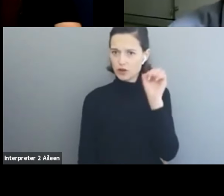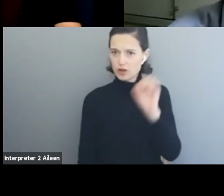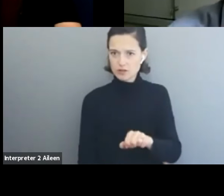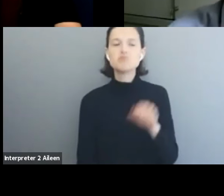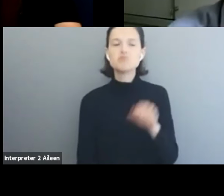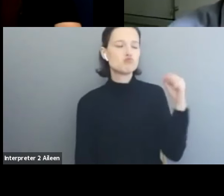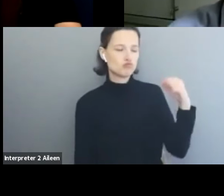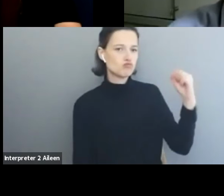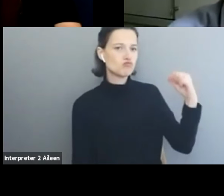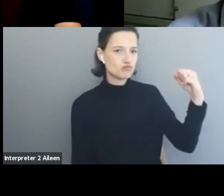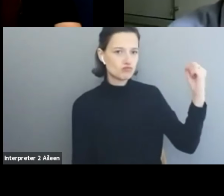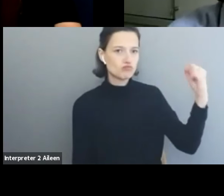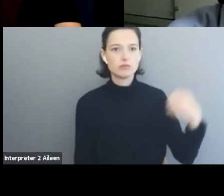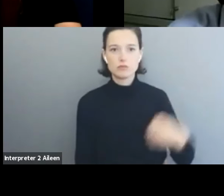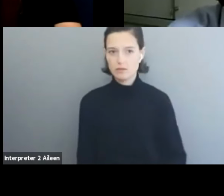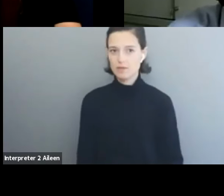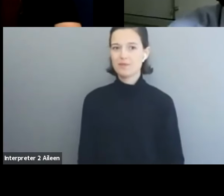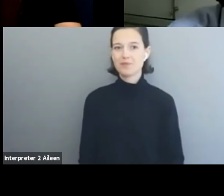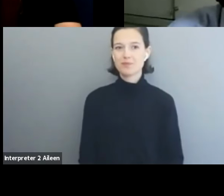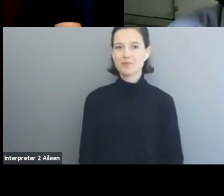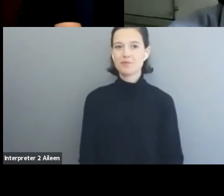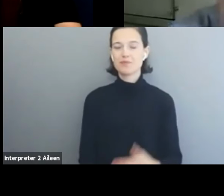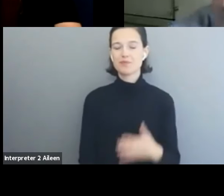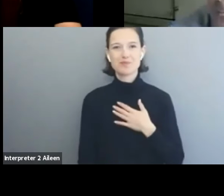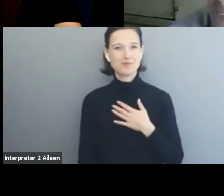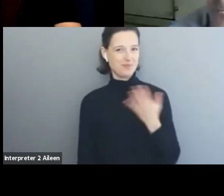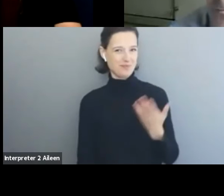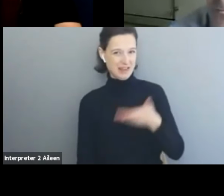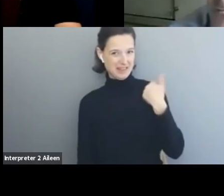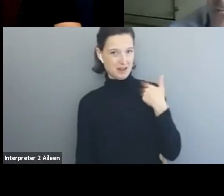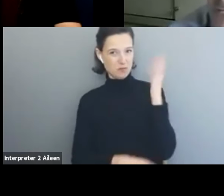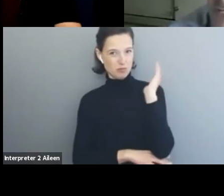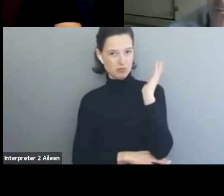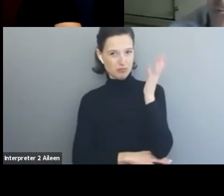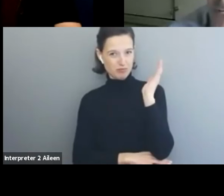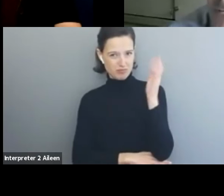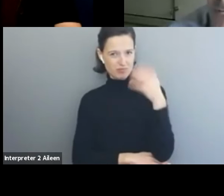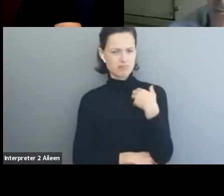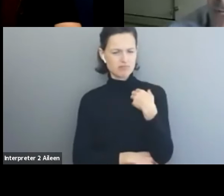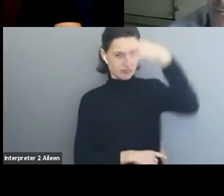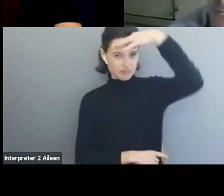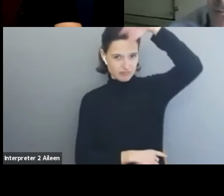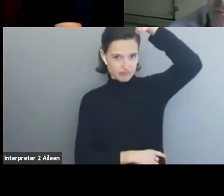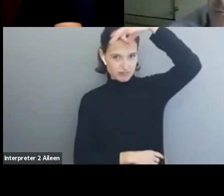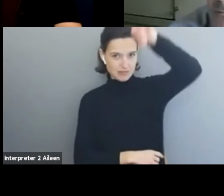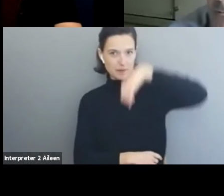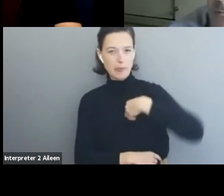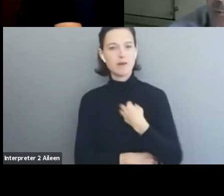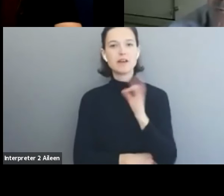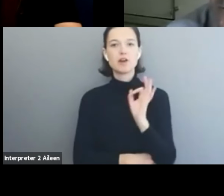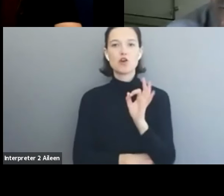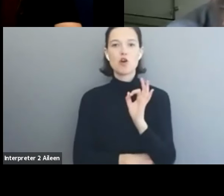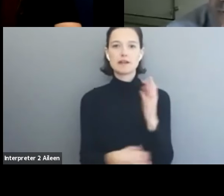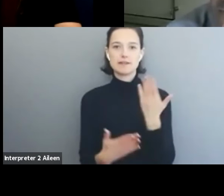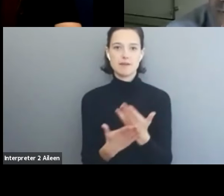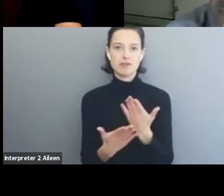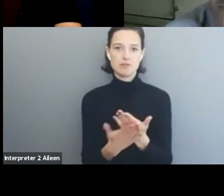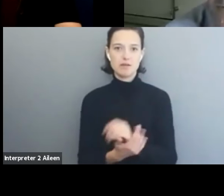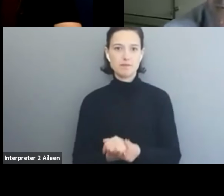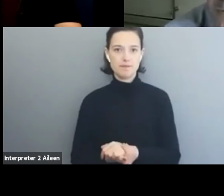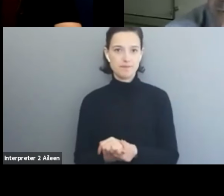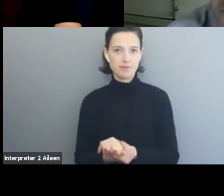gut. Ich kann das unterstützen, was meine beiden Vorredner gesagt haben. Und du willst es kurz nochmal aus einer Sicht zusammenfassen, an einem konkreten Beispiel. Also, wenn